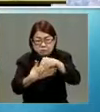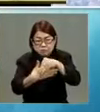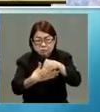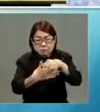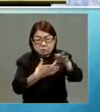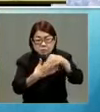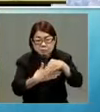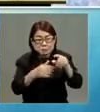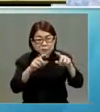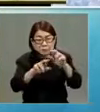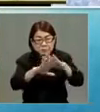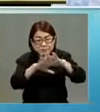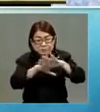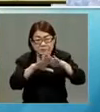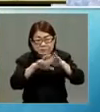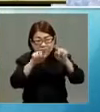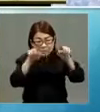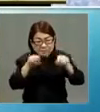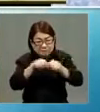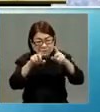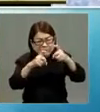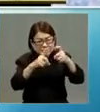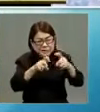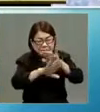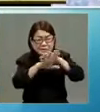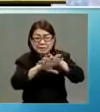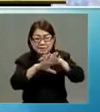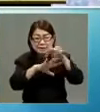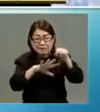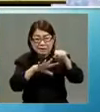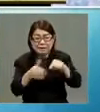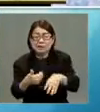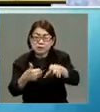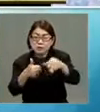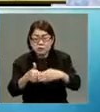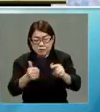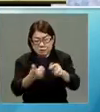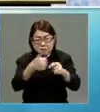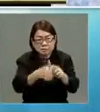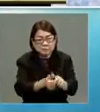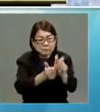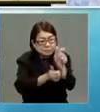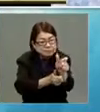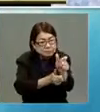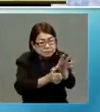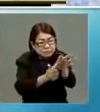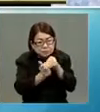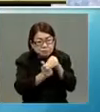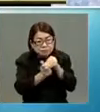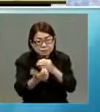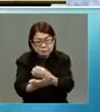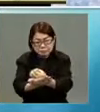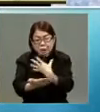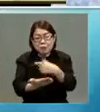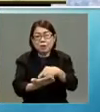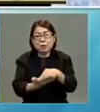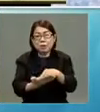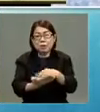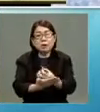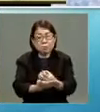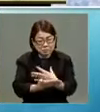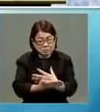างอ่านไม่ออกนี่แหละครับตารางสี่เหลี่ยมนี่นะครับอ่านเสร็จปุ๊บนะครับประชาชนก็จะได้ขึ้นมาเลยครับว่าท่านจะต้องทำอะไรบ้างเสร็จแล้วท่านก็จะ